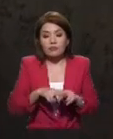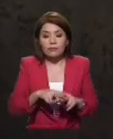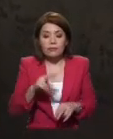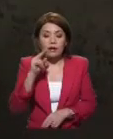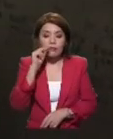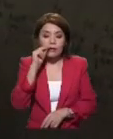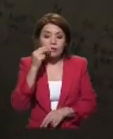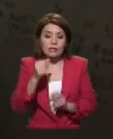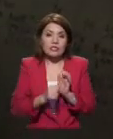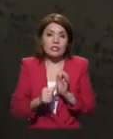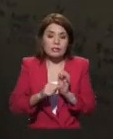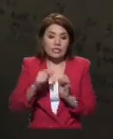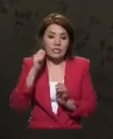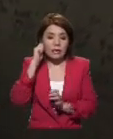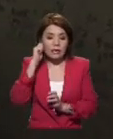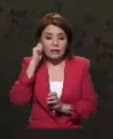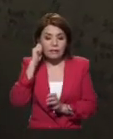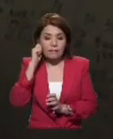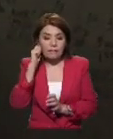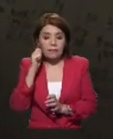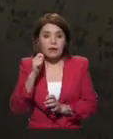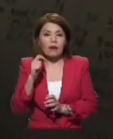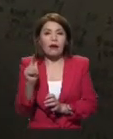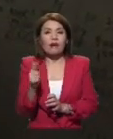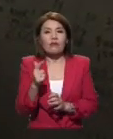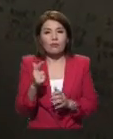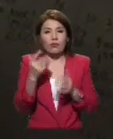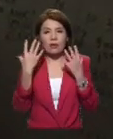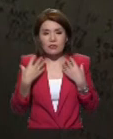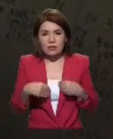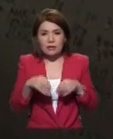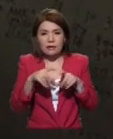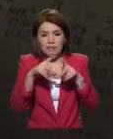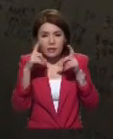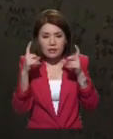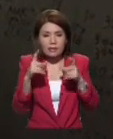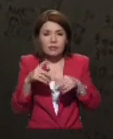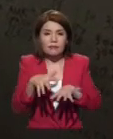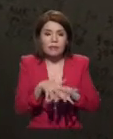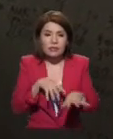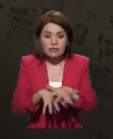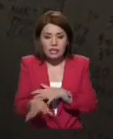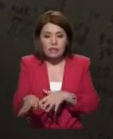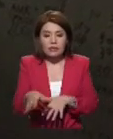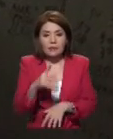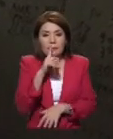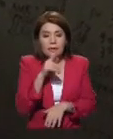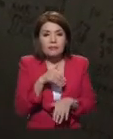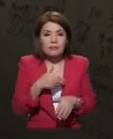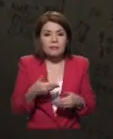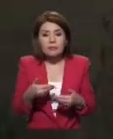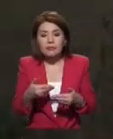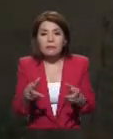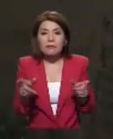возраста 60 лет, голубые одежды, маски, перчатки. Тихо прошла и магазин